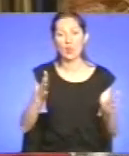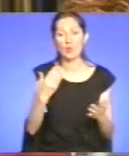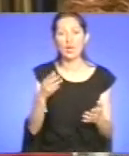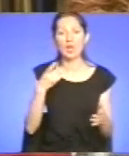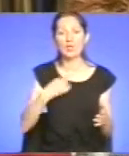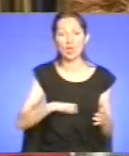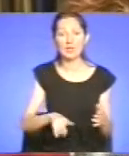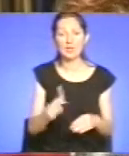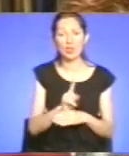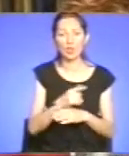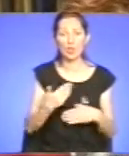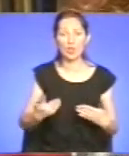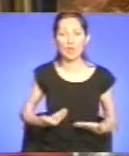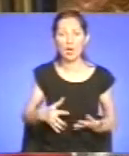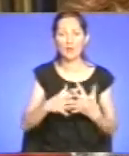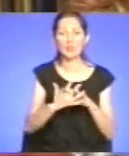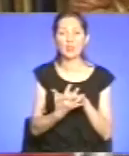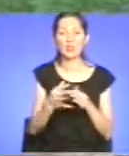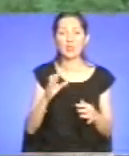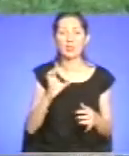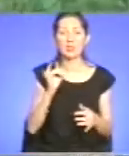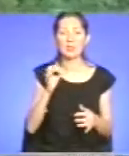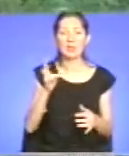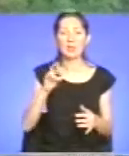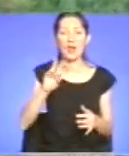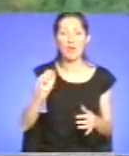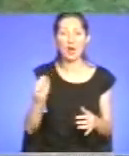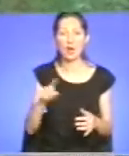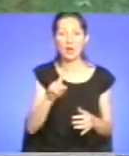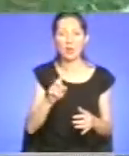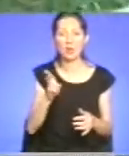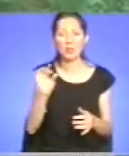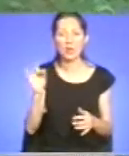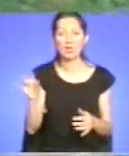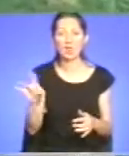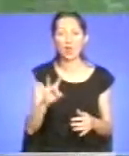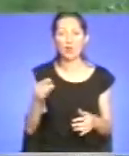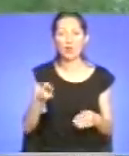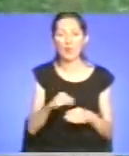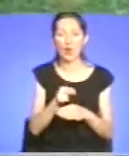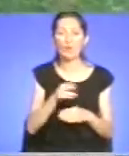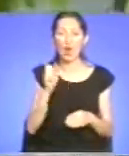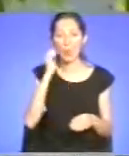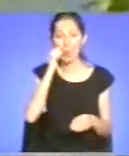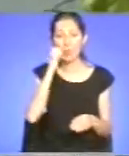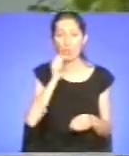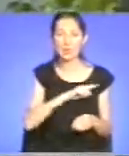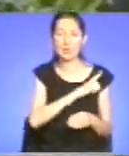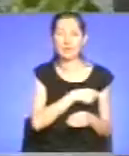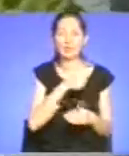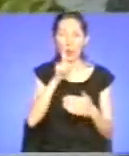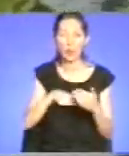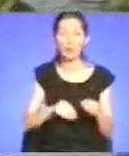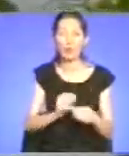народилася у Тернополі, жила у селі Синява з Бараського району, де її виховувала бабуся. Сил та впевненості кілька років тому додала подорож